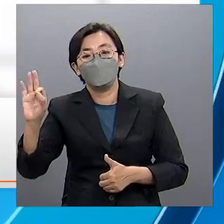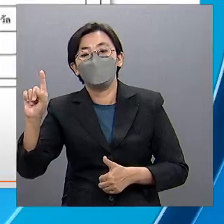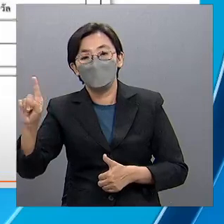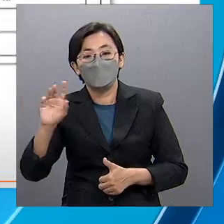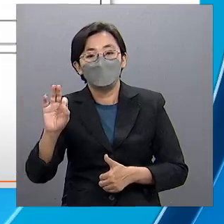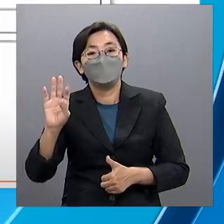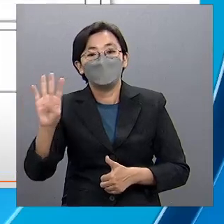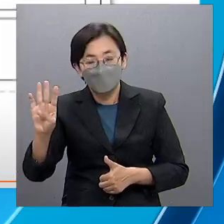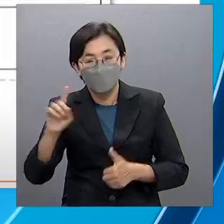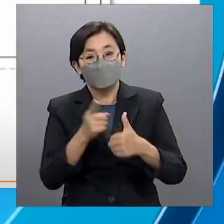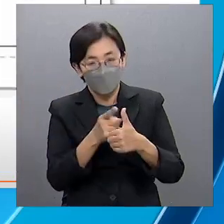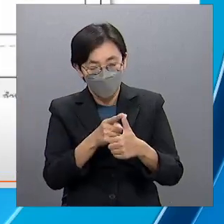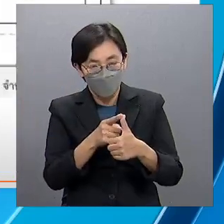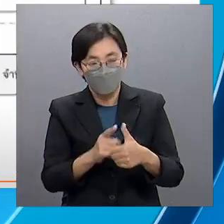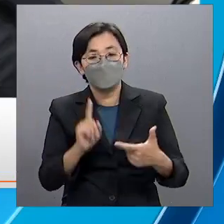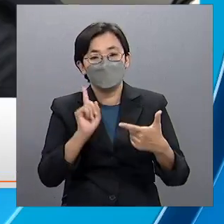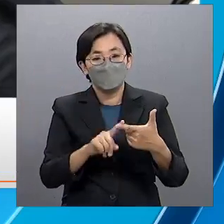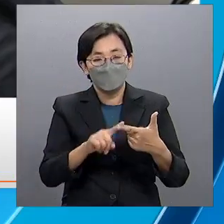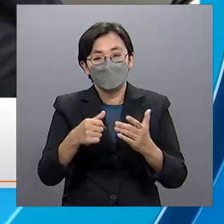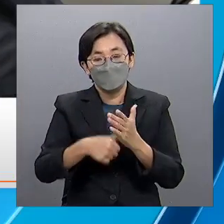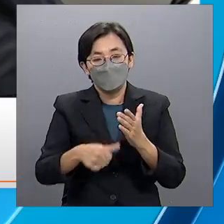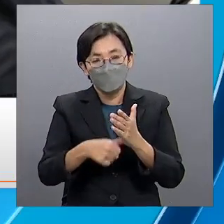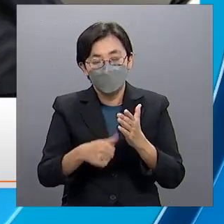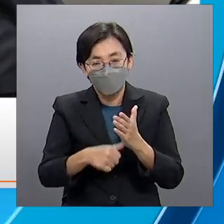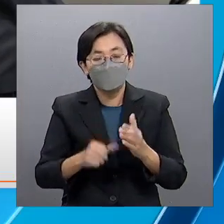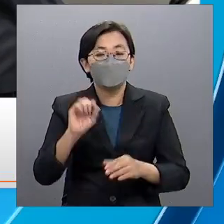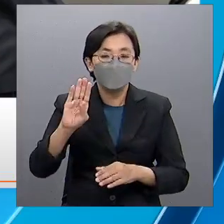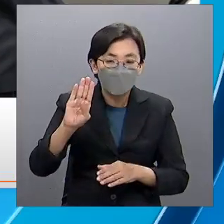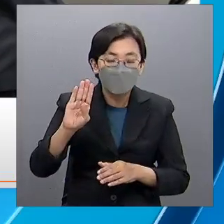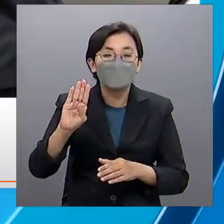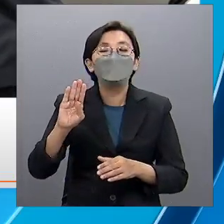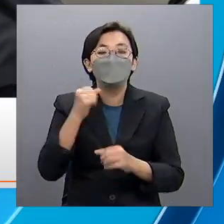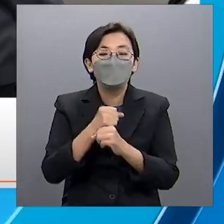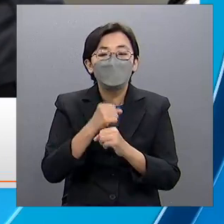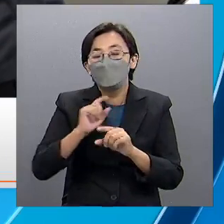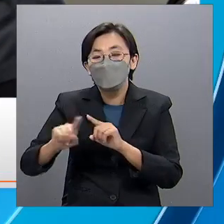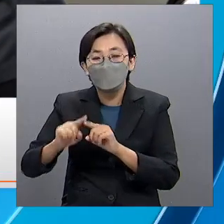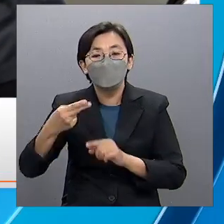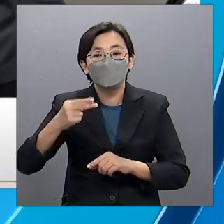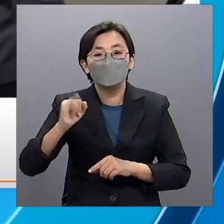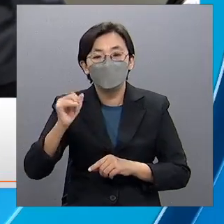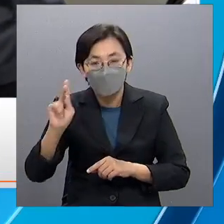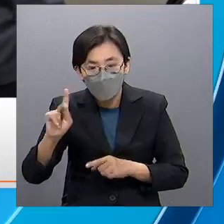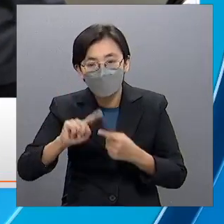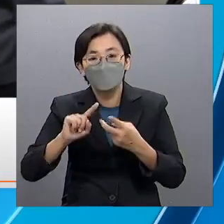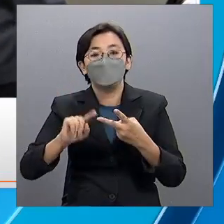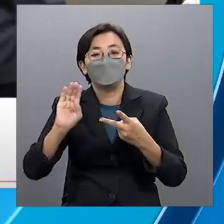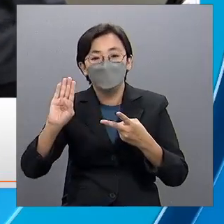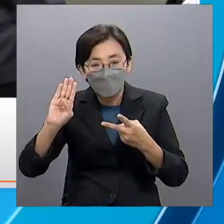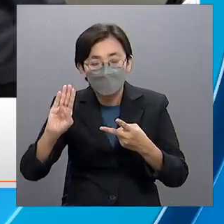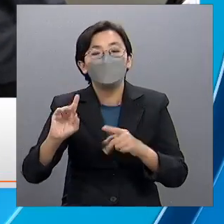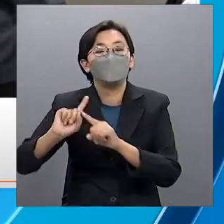มื่อกี้นะคะ ค แล้วก็มีภาษีเงินได้นิติบุคคลก็คือเป็นพวกทั้งส่วนบริษัทจำกัดอะไรเนี่ยค่ะต้องยื่นพ.